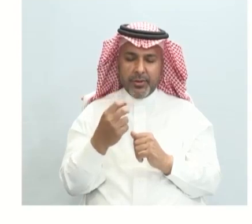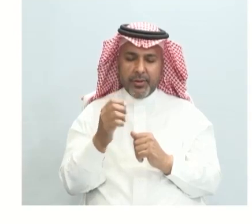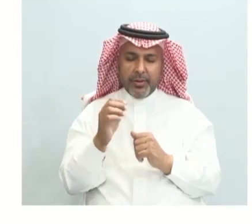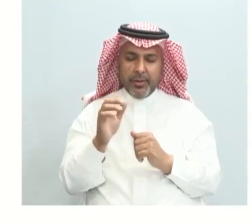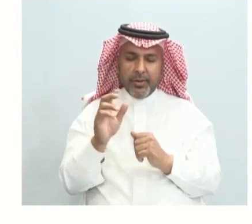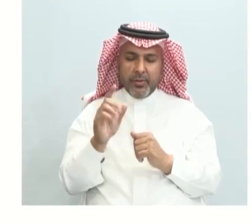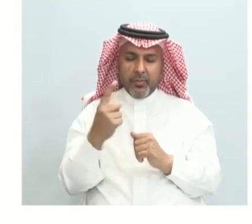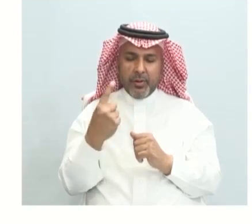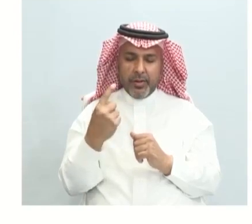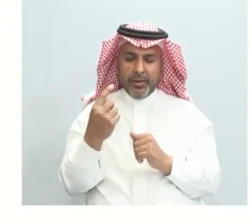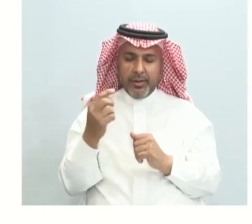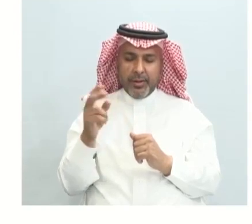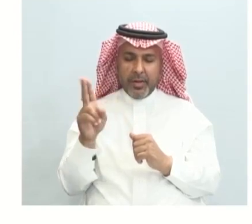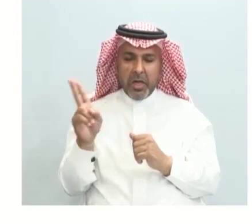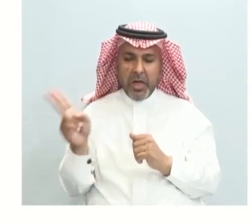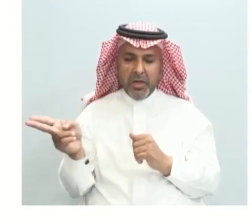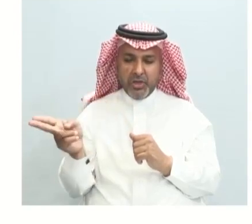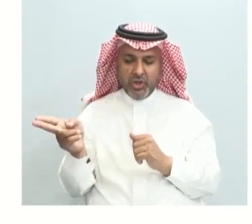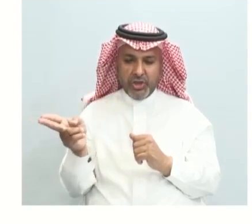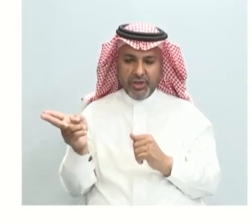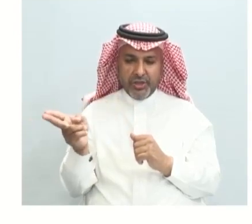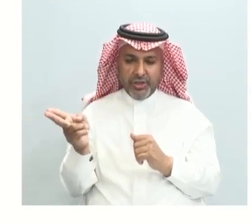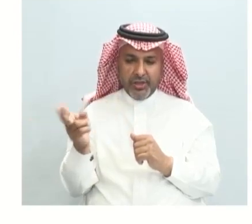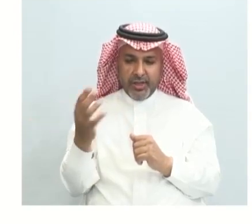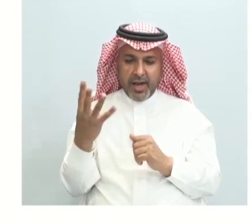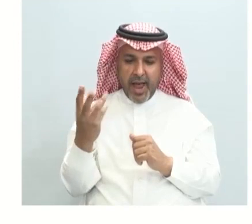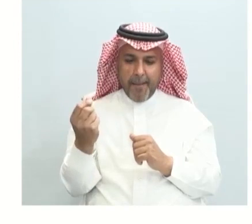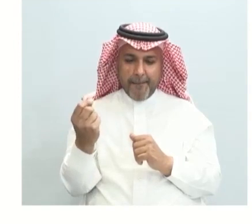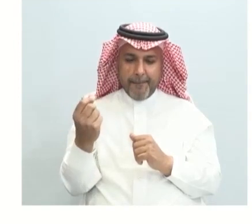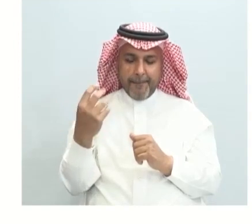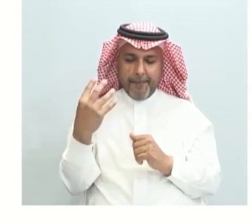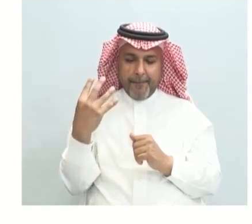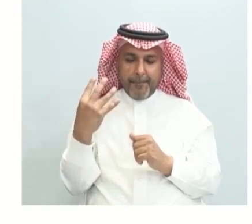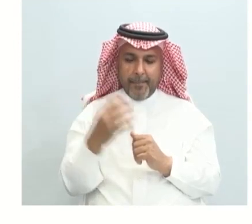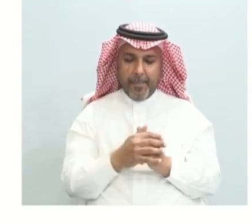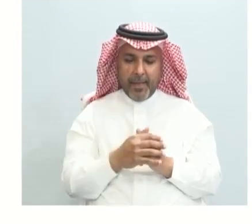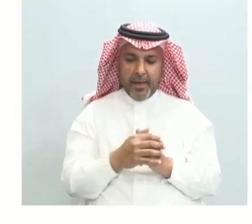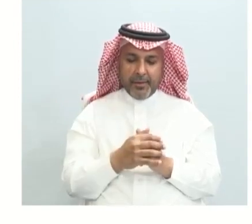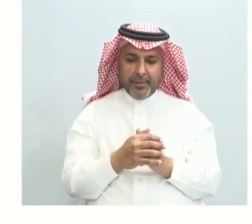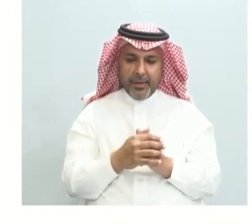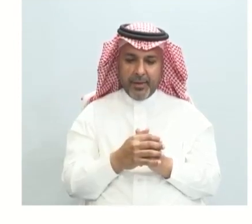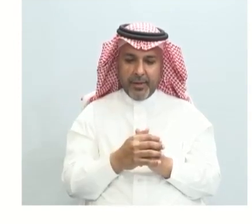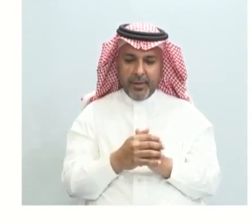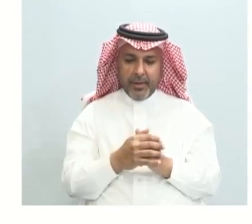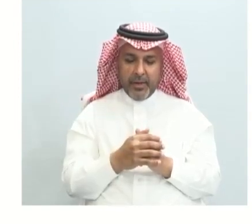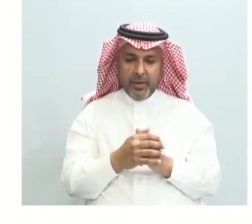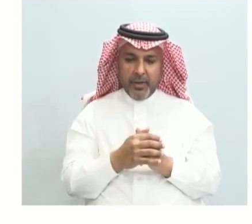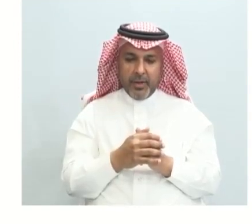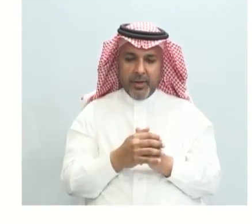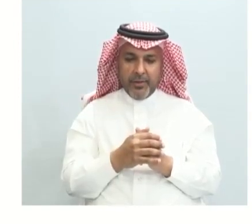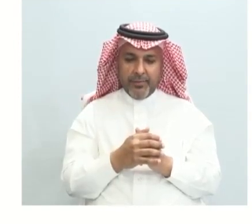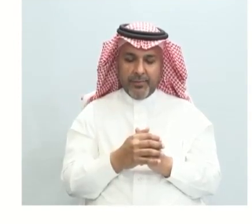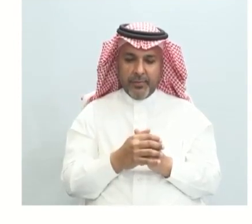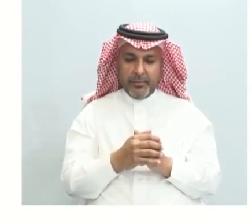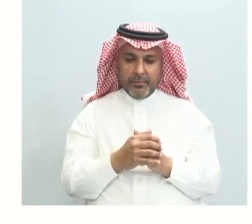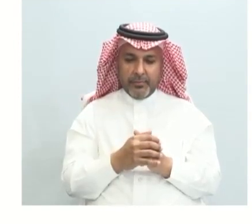4 وبالتالي اببدا اولا بايجاد الضلع ب الضلع جي اسف وبعد ذلك باخذ الزاويه الصغيره